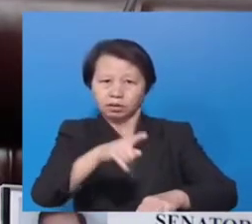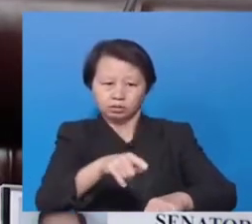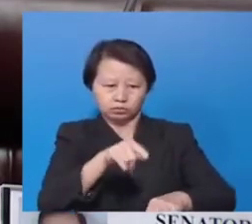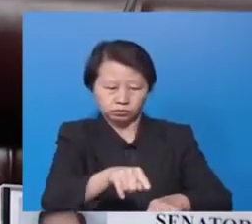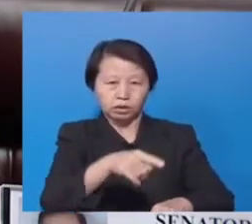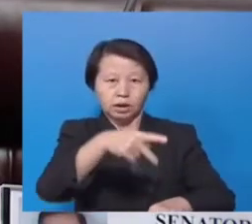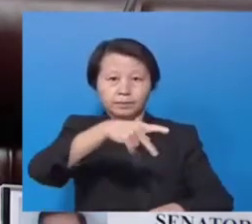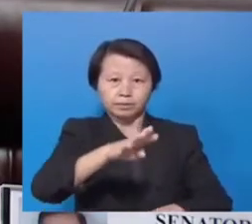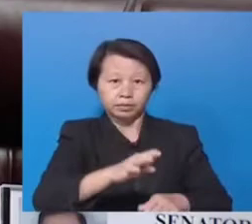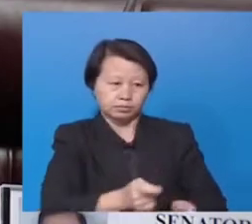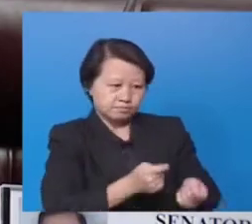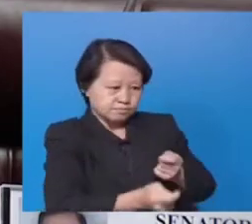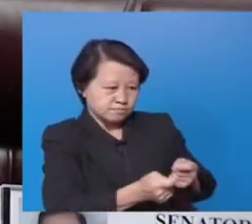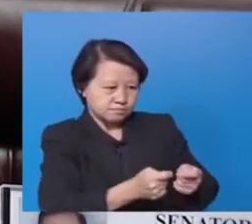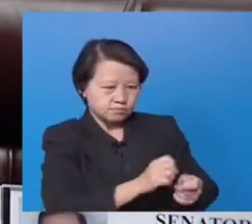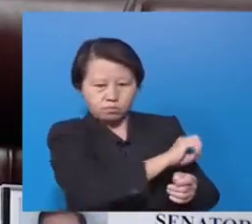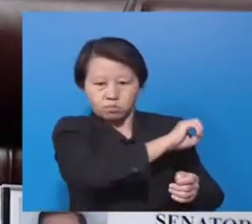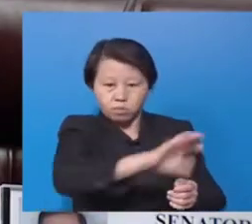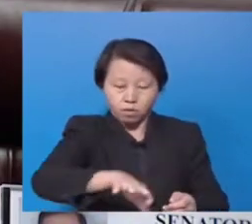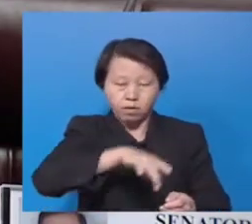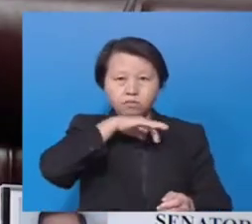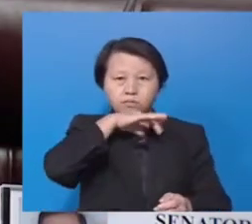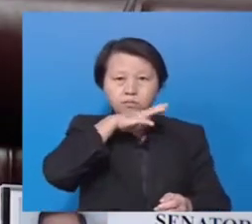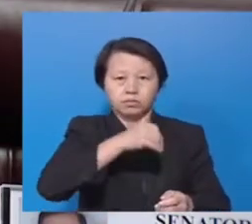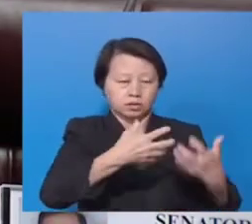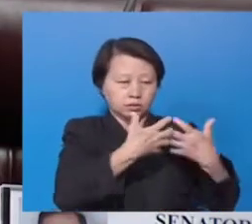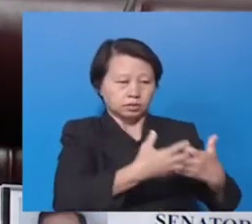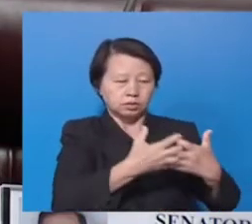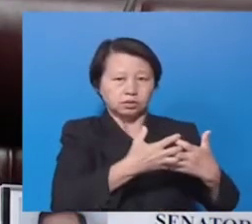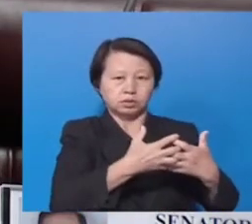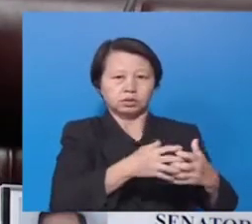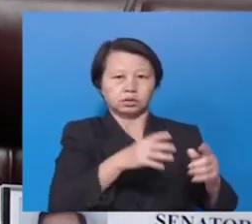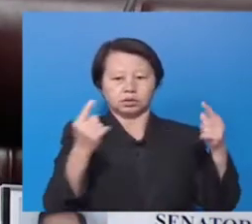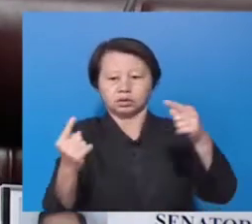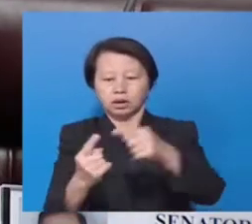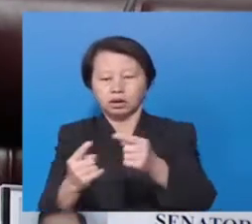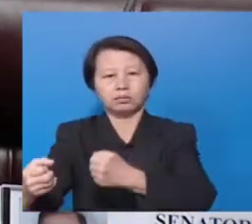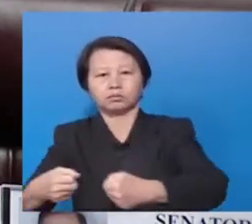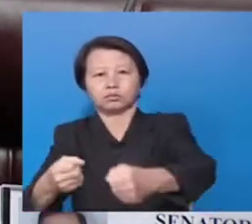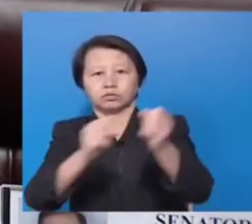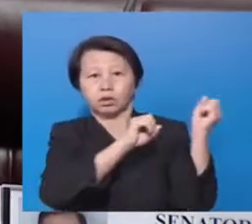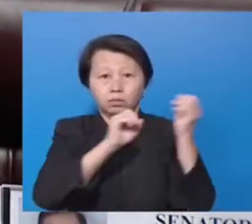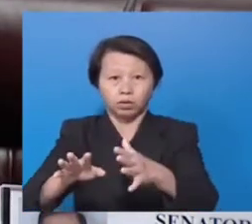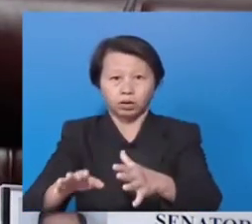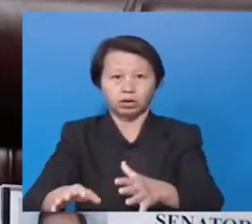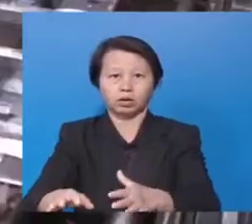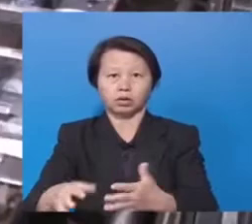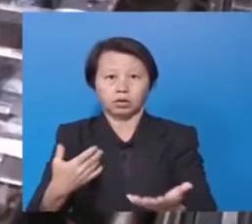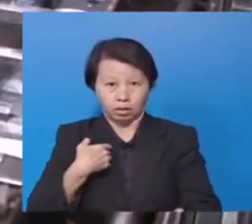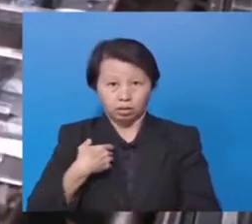setengah awal pembuangan sisa pencernaan dan penilaian ke sungai Yangtze